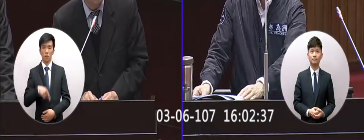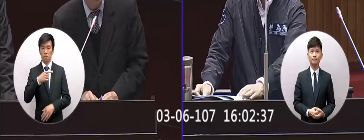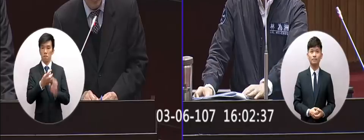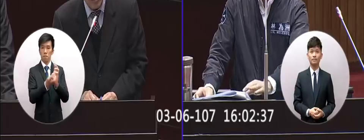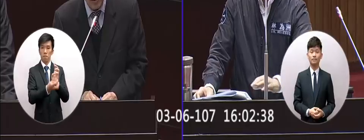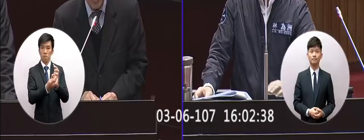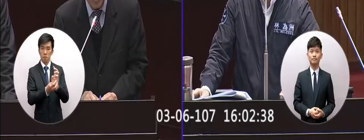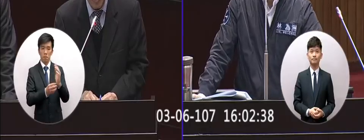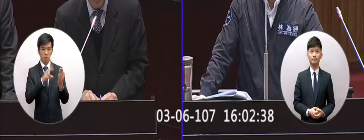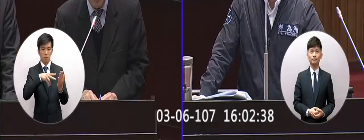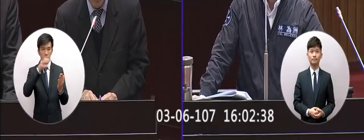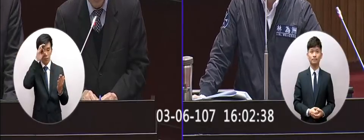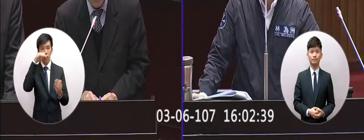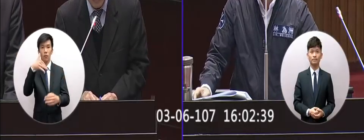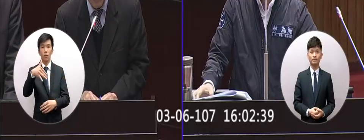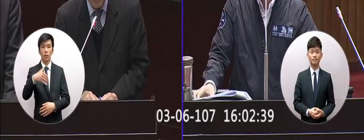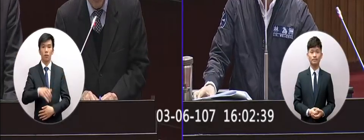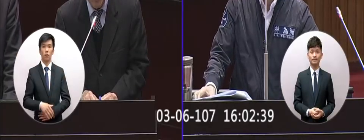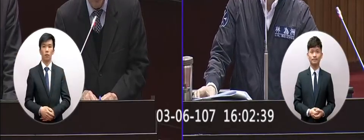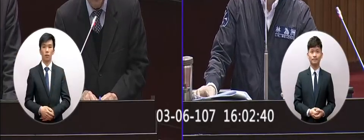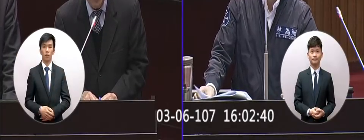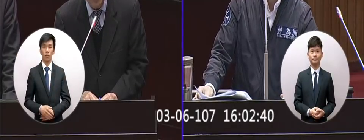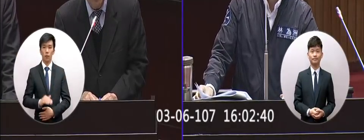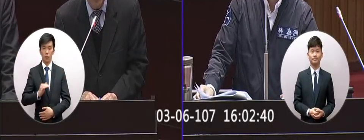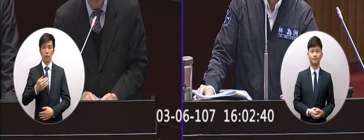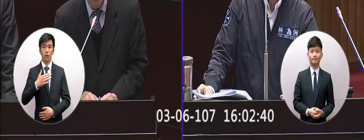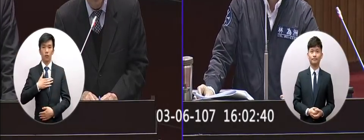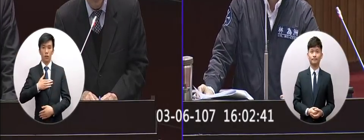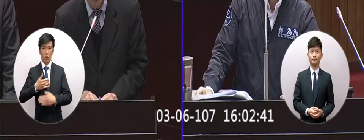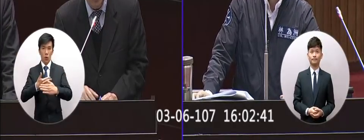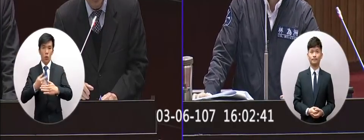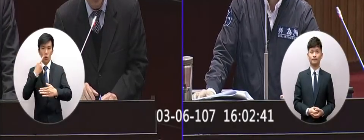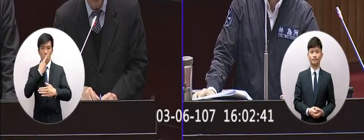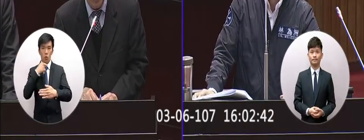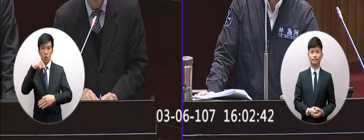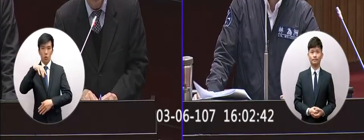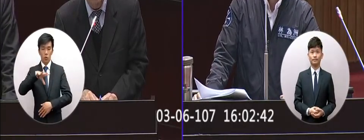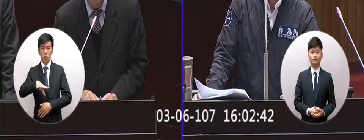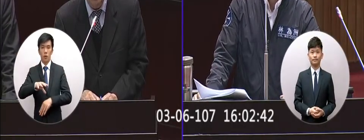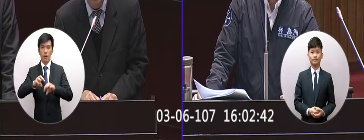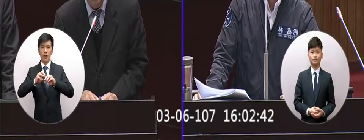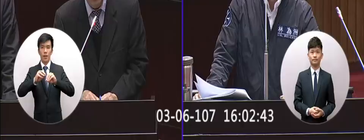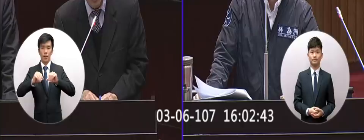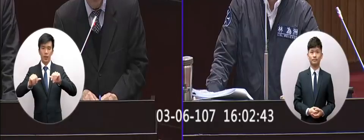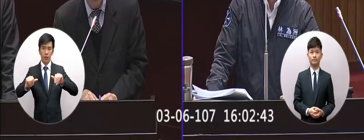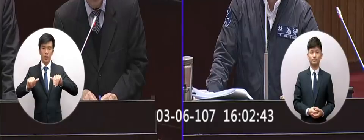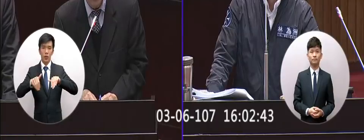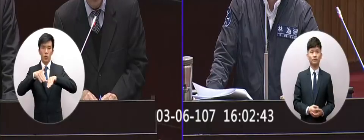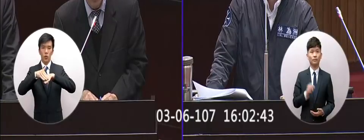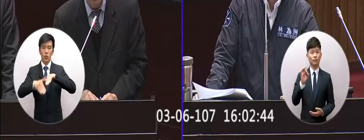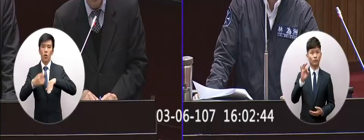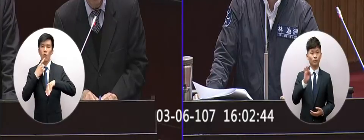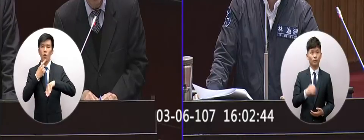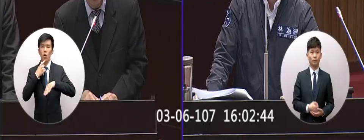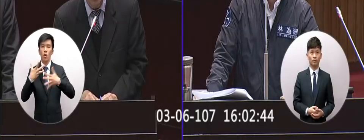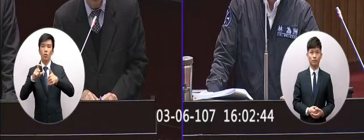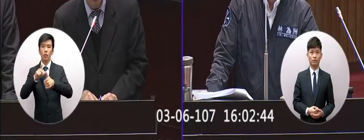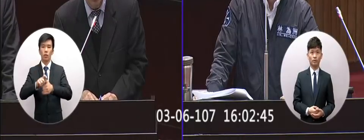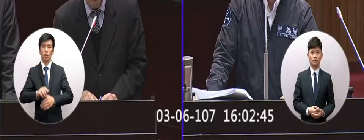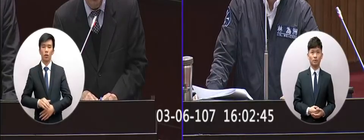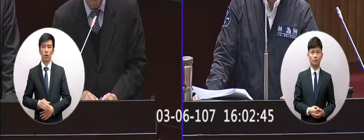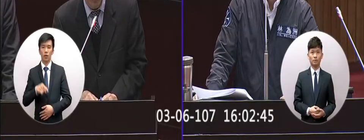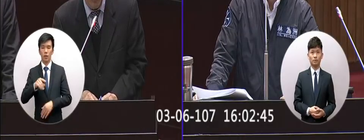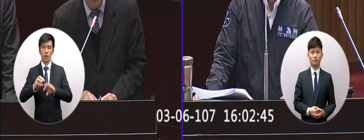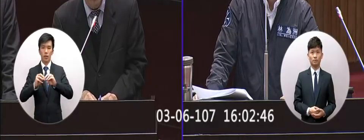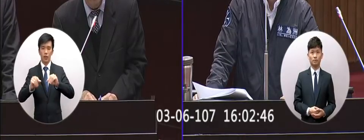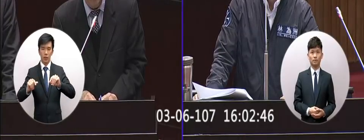我还没有看到，但是我知道在我们湖口这个地方啊，它有那个地滑的问题了， okay. 所以这个部分在施工上面跟那个土